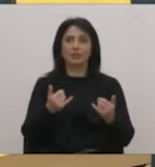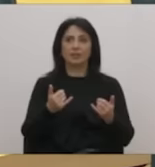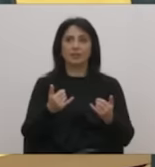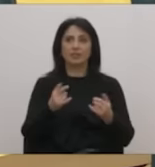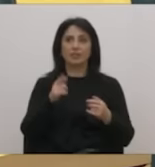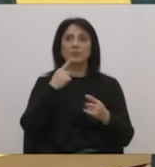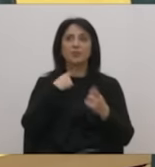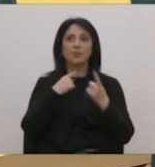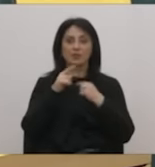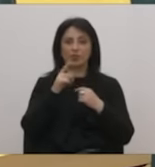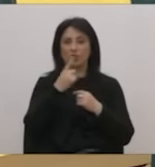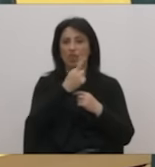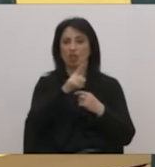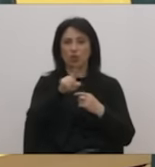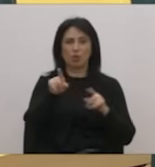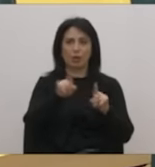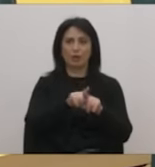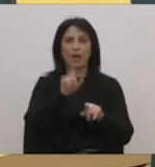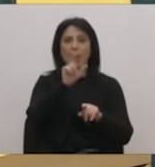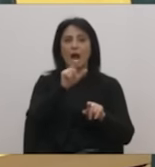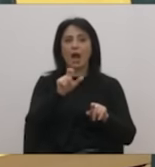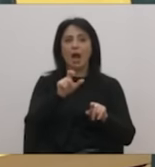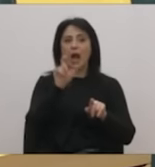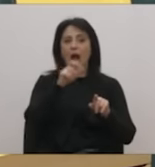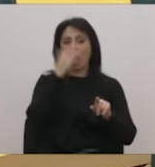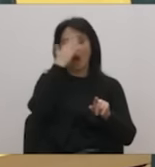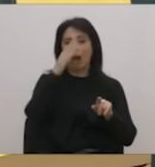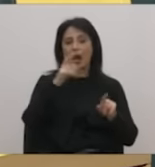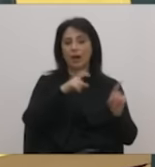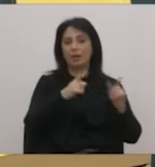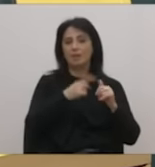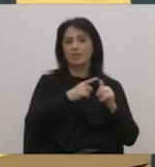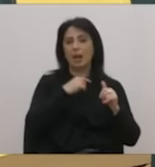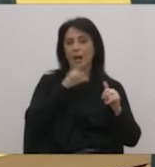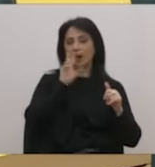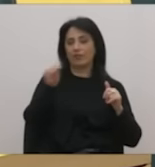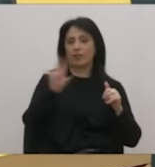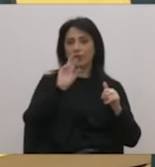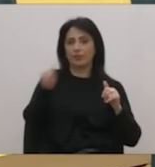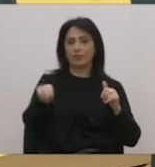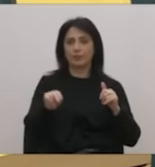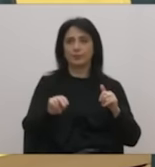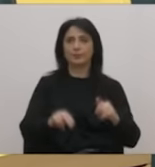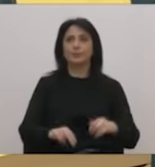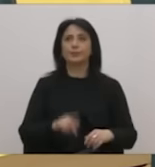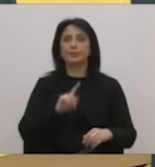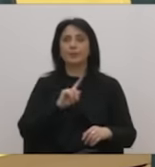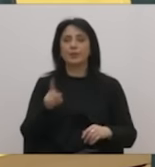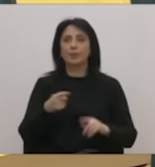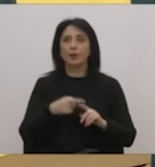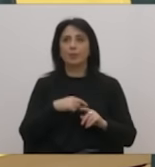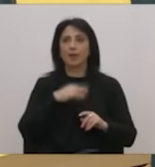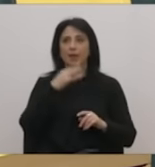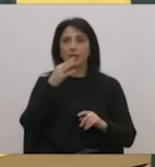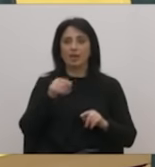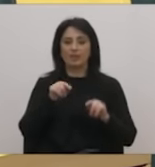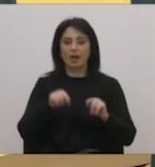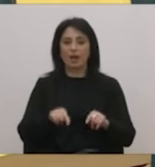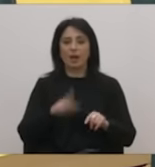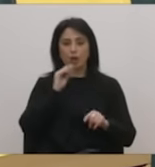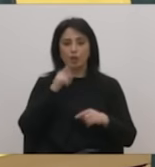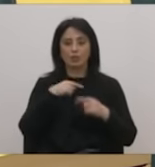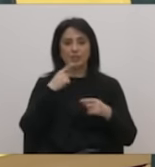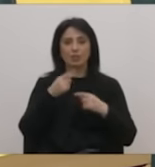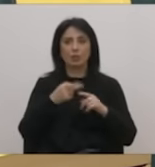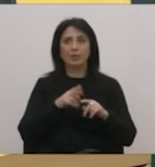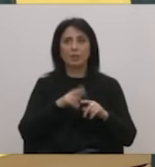სტუნდება თქვენ თვითონ თქვენთაგანს რომ ხალხის ქართველი ხალხის სახელით ისაუბროთ. Მაგრამ მე თქვენ გეტყვით აქ როდესაც საუბრობთ